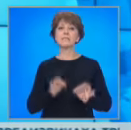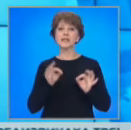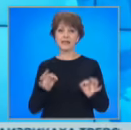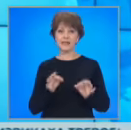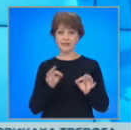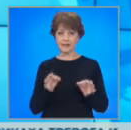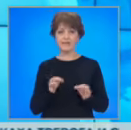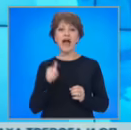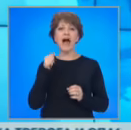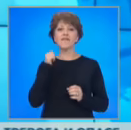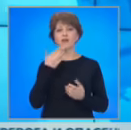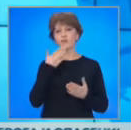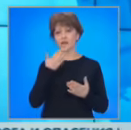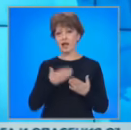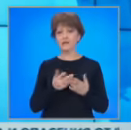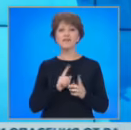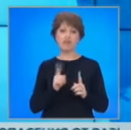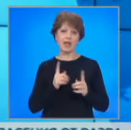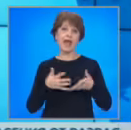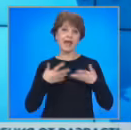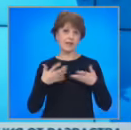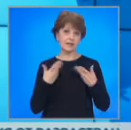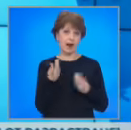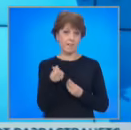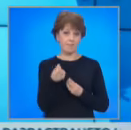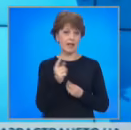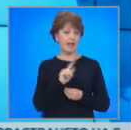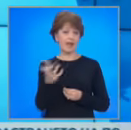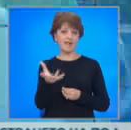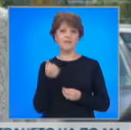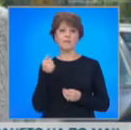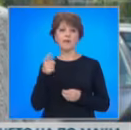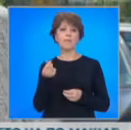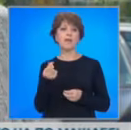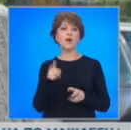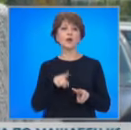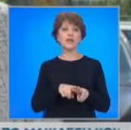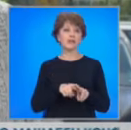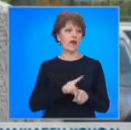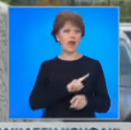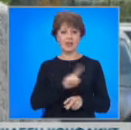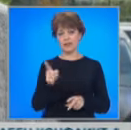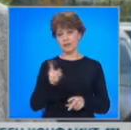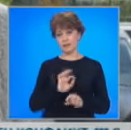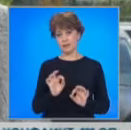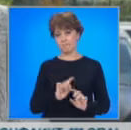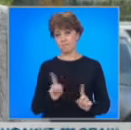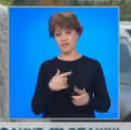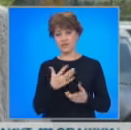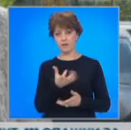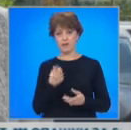делото. Аврамов заяви, че нито е искал, нито е взимал пари от Илчовски. Не, не съм. Не съм, ние това го казахме